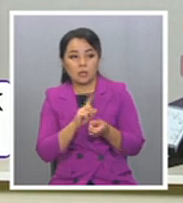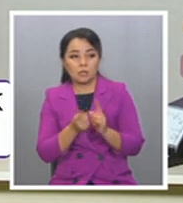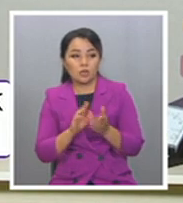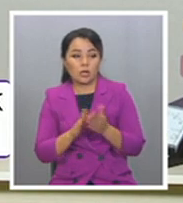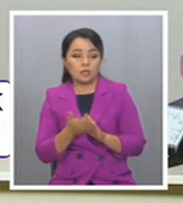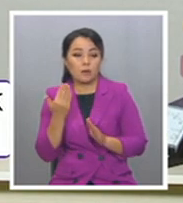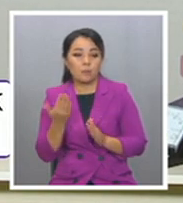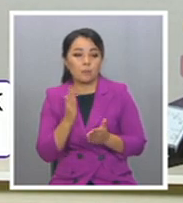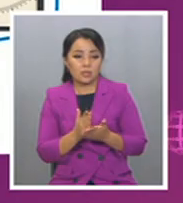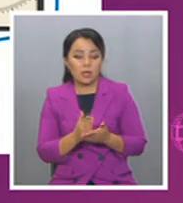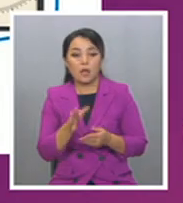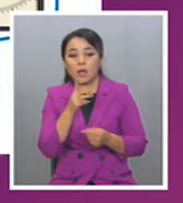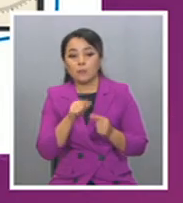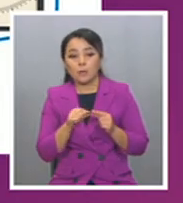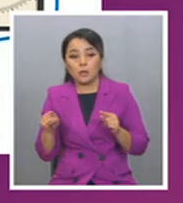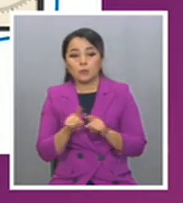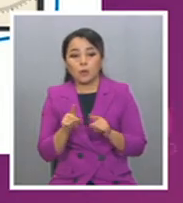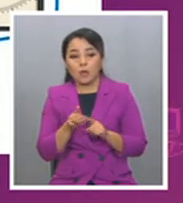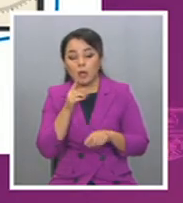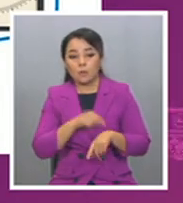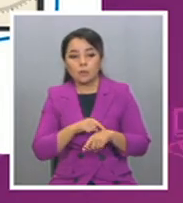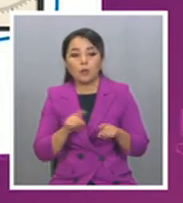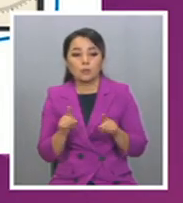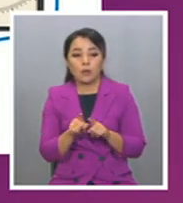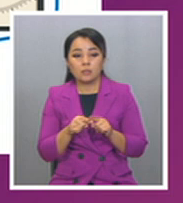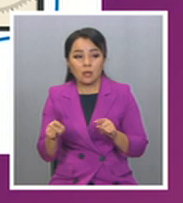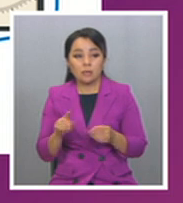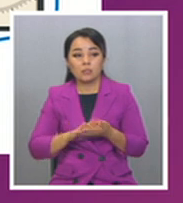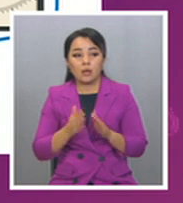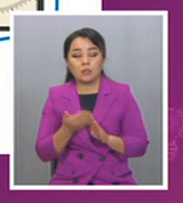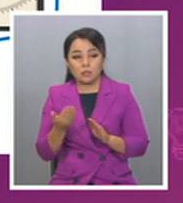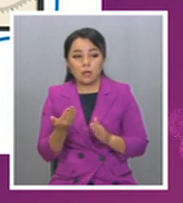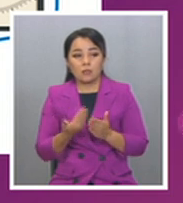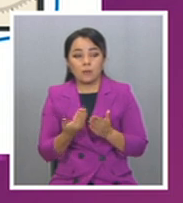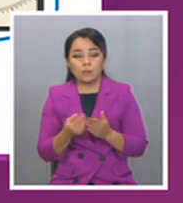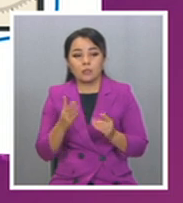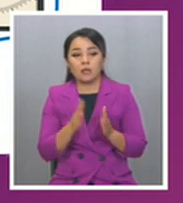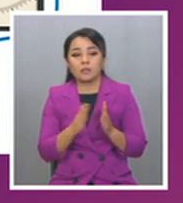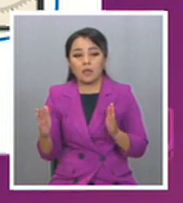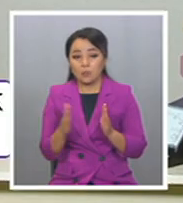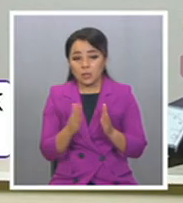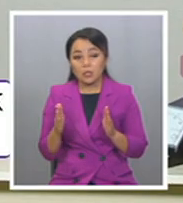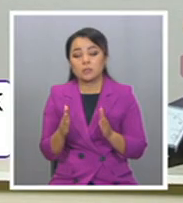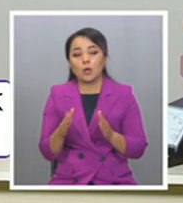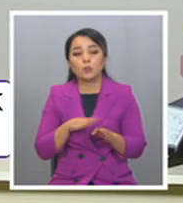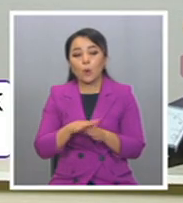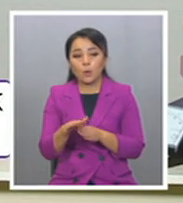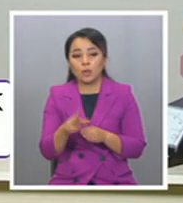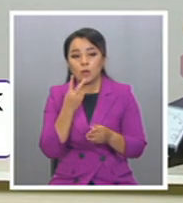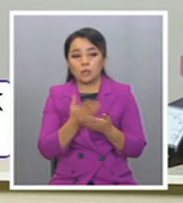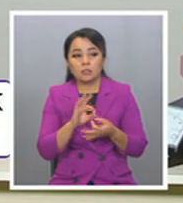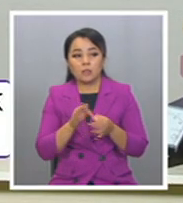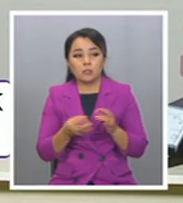Енді периодтың өзіне тең уақыт шамасына тоқталып өтек. Яғни бізде бір тербеліс толығымен жүруі керек. Осы